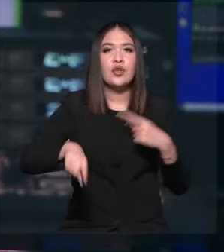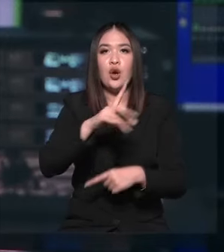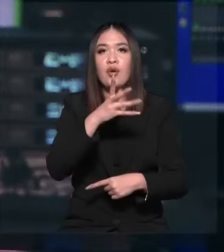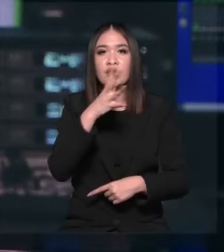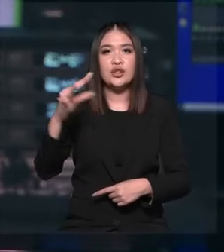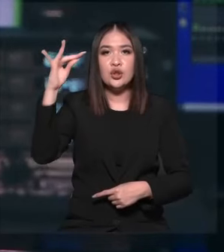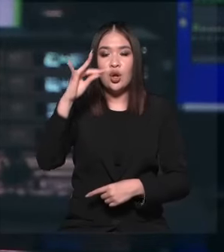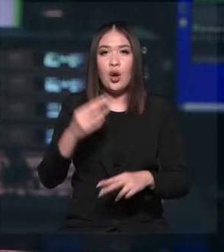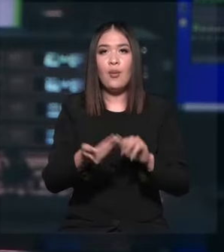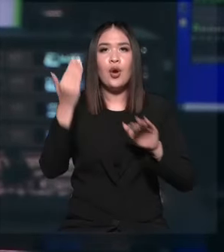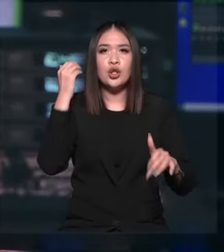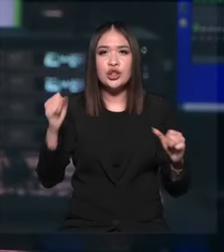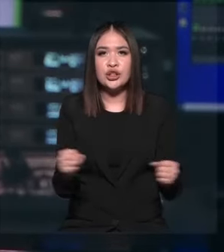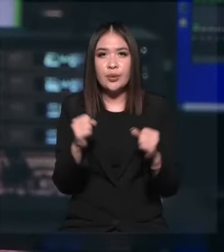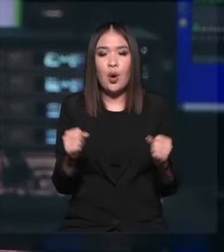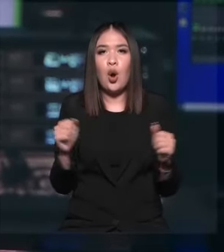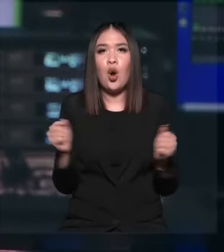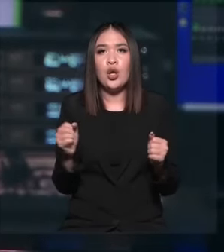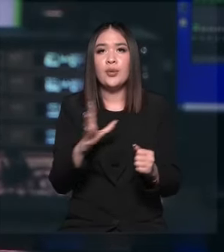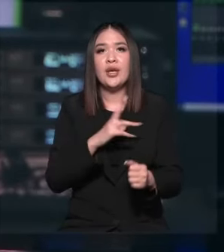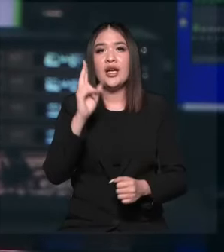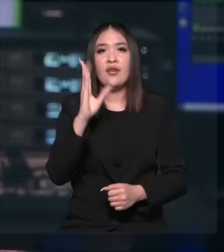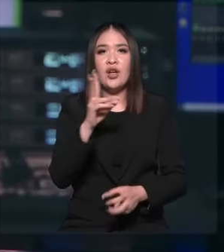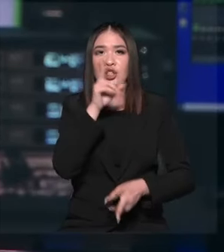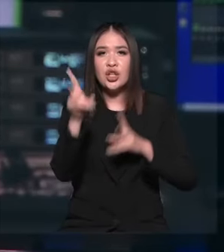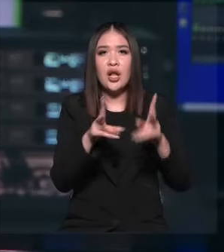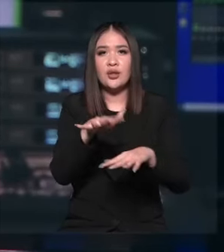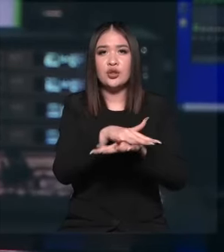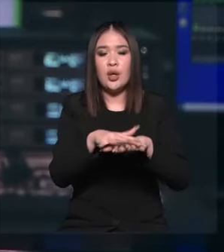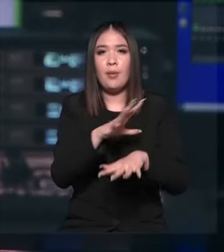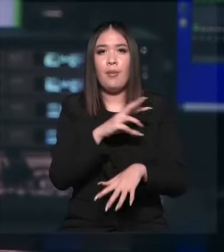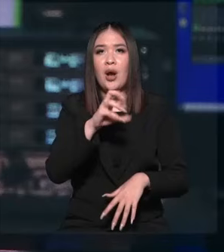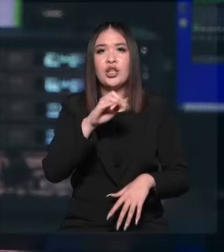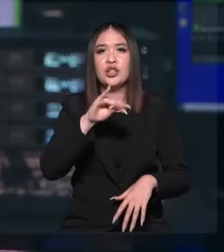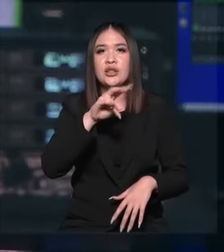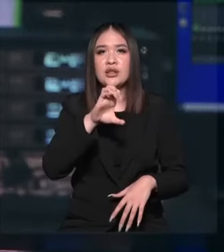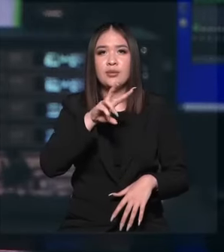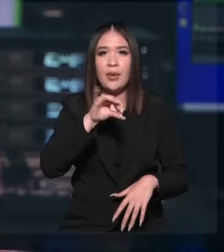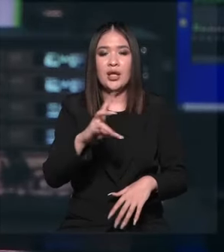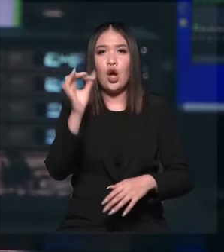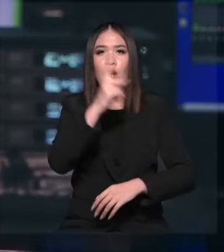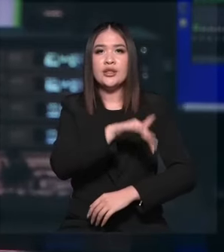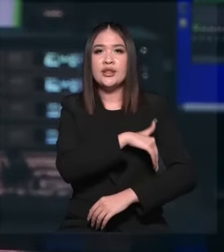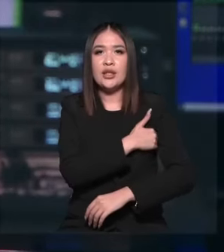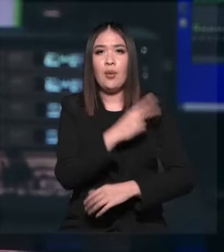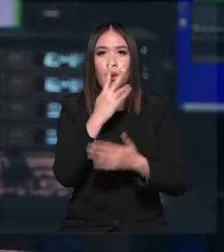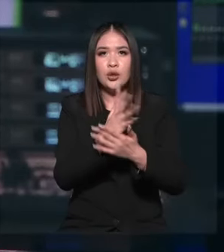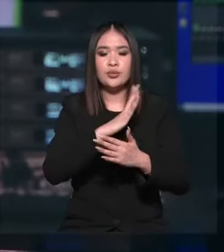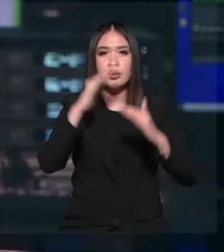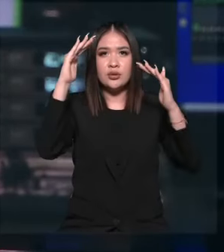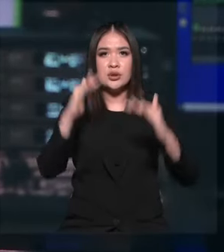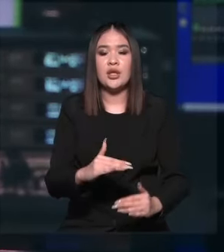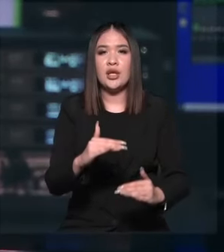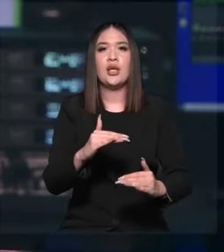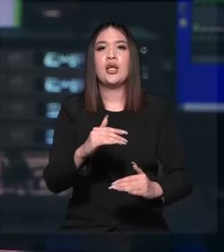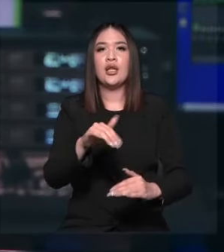историю. Прошлой зимой на холод в квартирах горожане жаловались даже мажилисменам. Столбики термометров опускались порой до критически